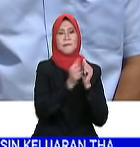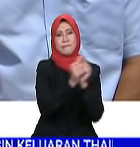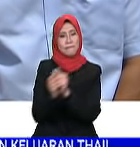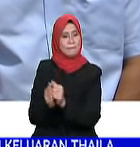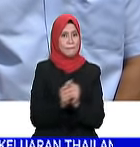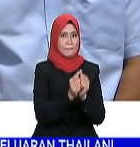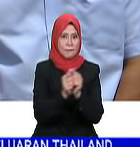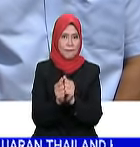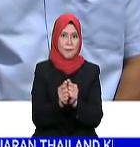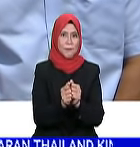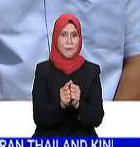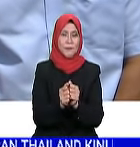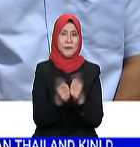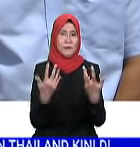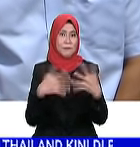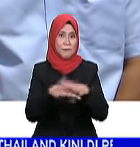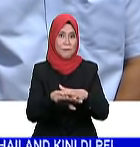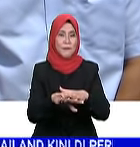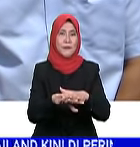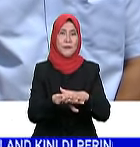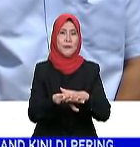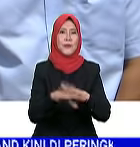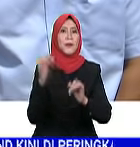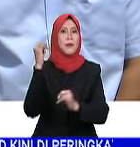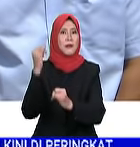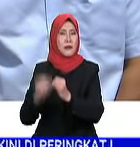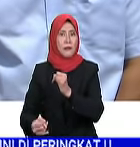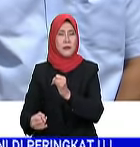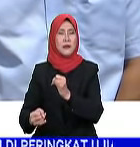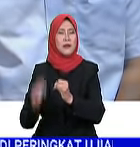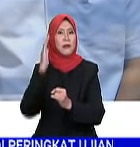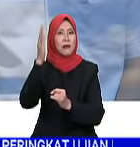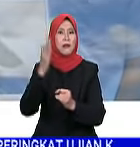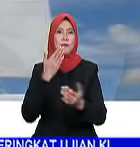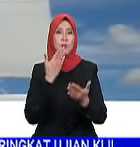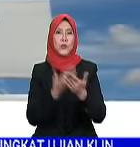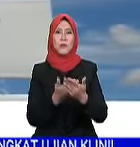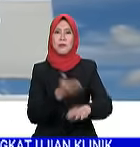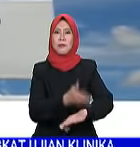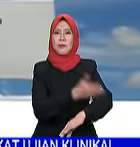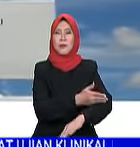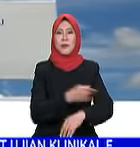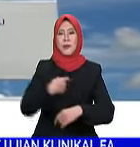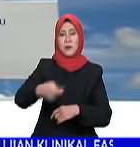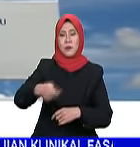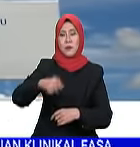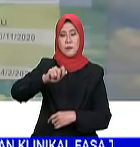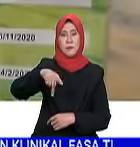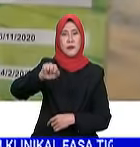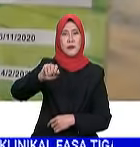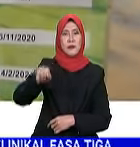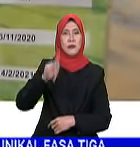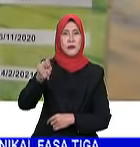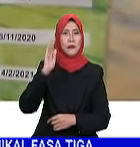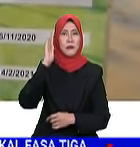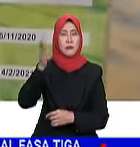ya. Pengembelingan bersama dan akhirnya hasilnya sudah pastilah akan lebih baik. Perjanjian sewa pajak dilanjutkan bagi tempoh 10